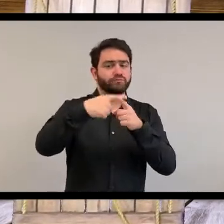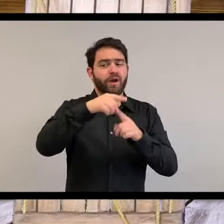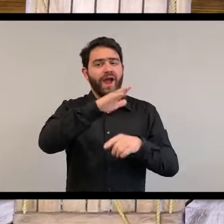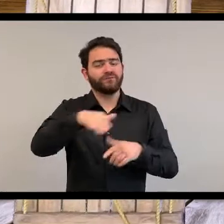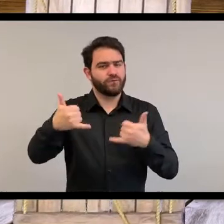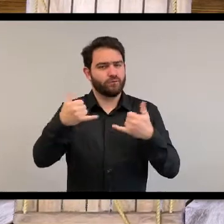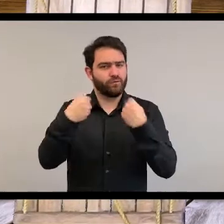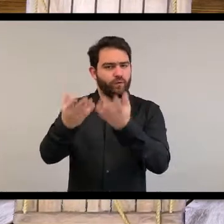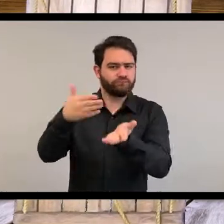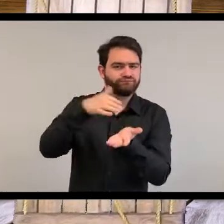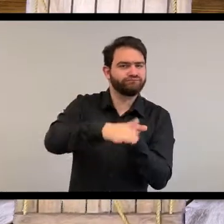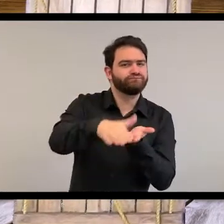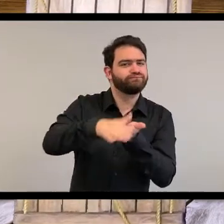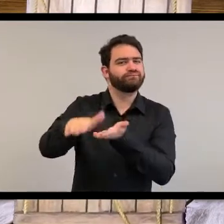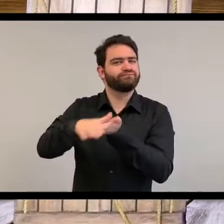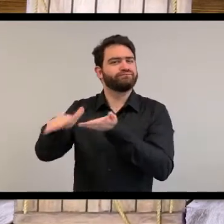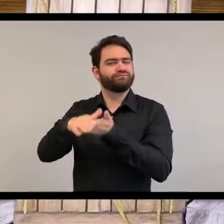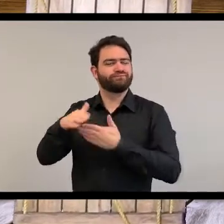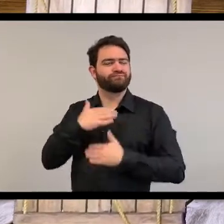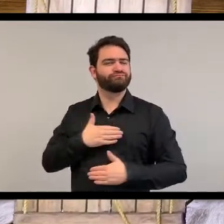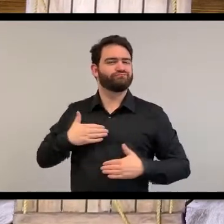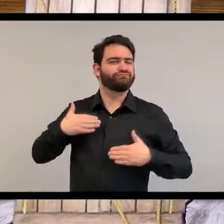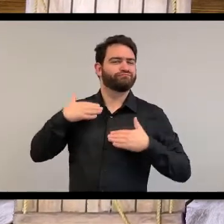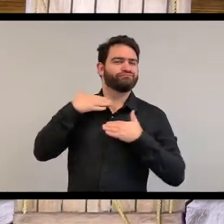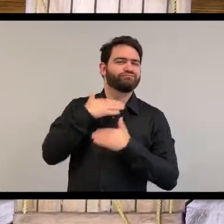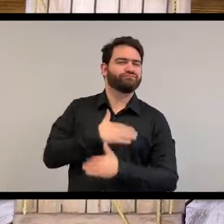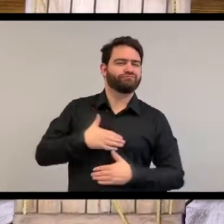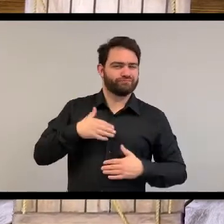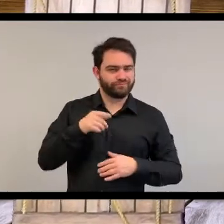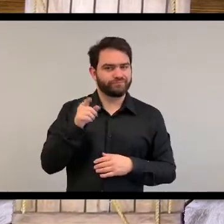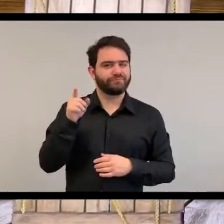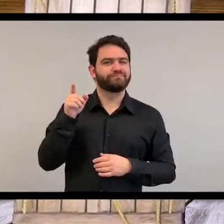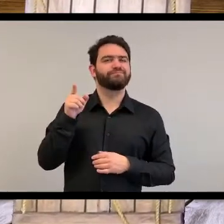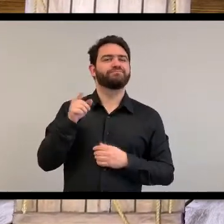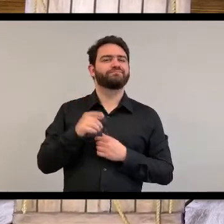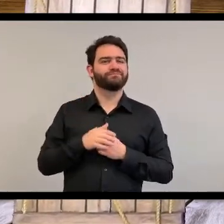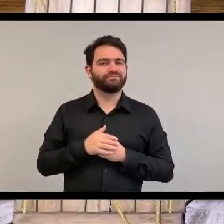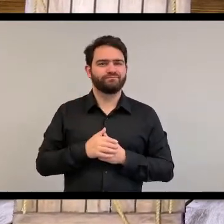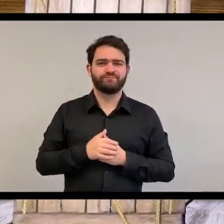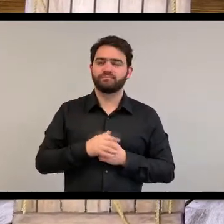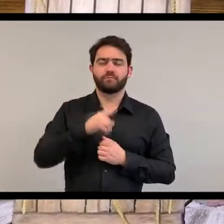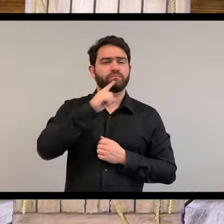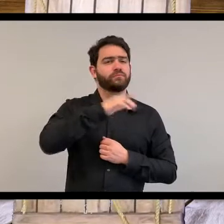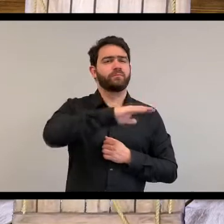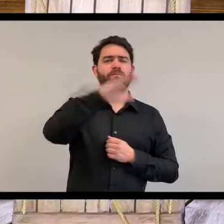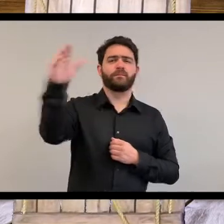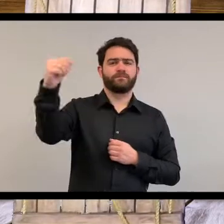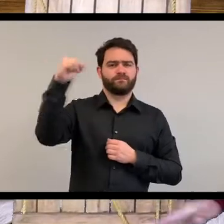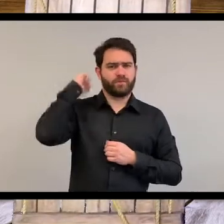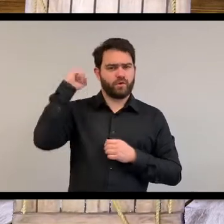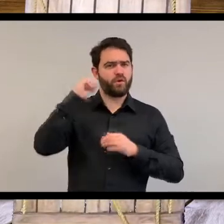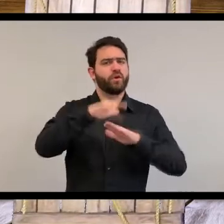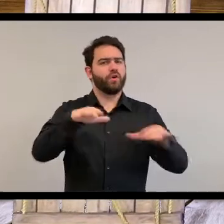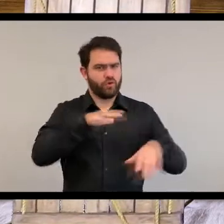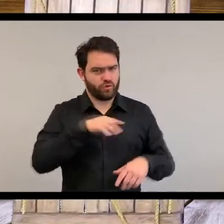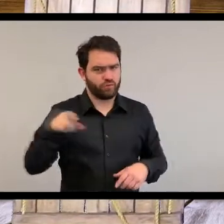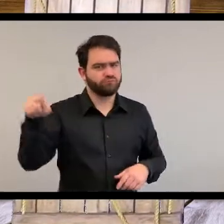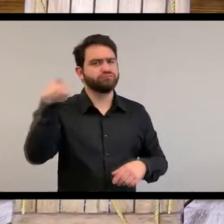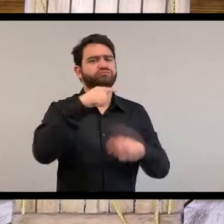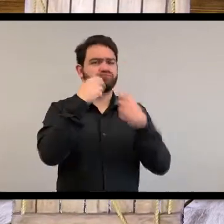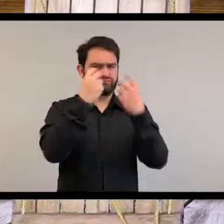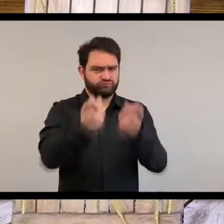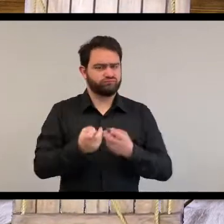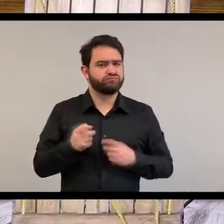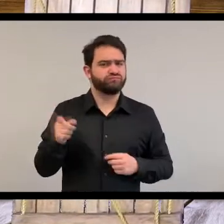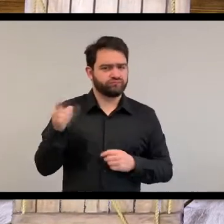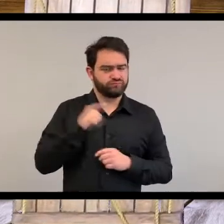enfants, on aime bien s'en servir pour déballer les pentes avec. On s'amuse beaucoup. Et pas mal tous les enfants, ah non,